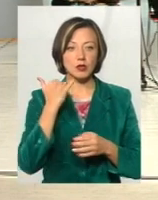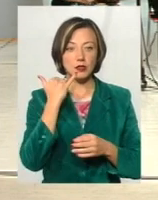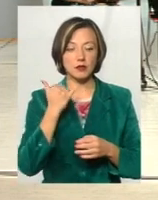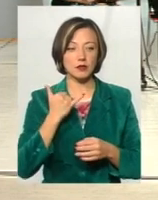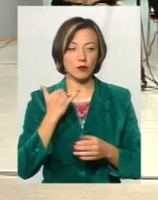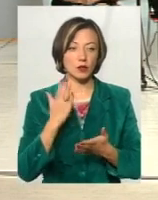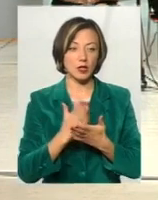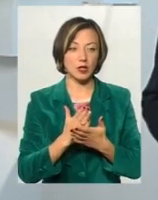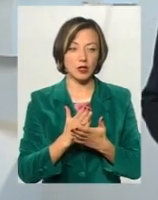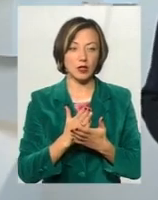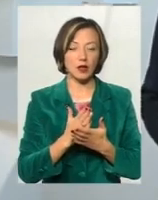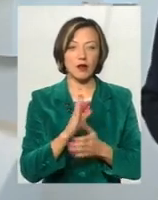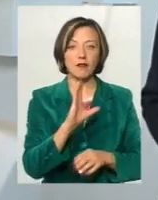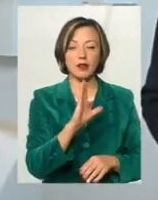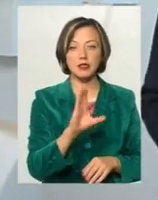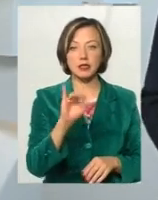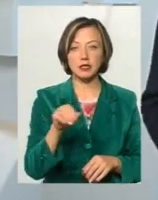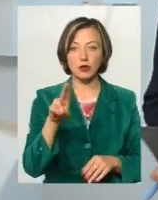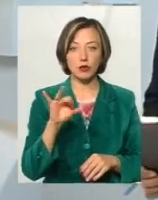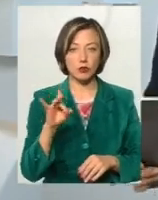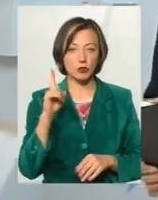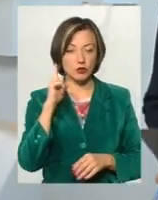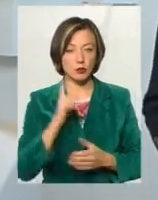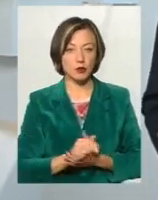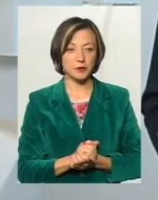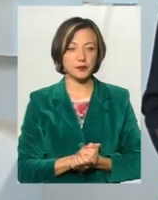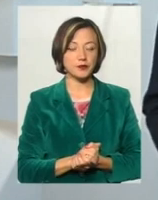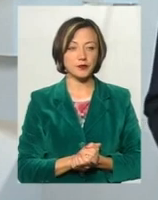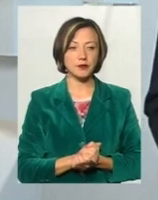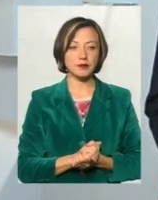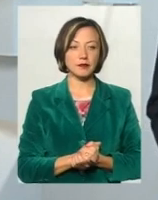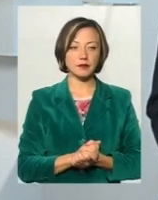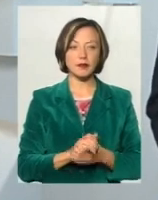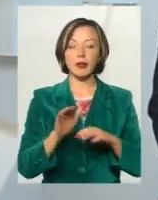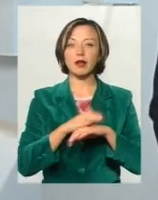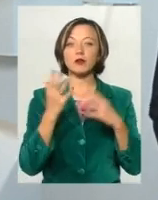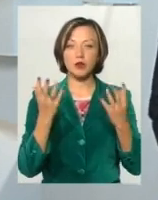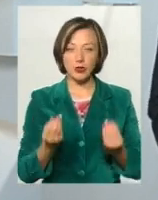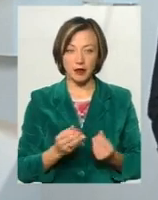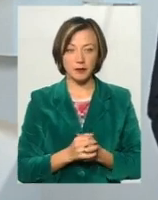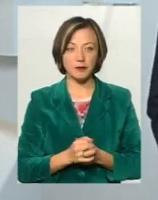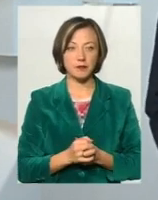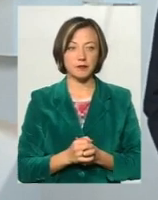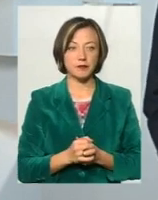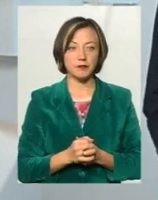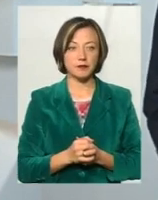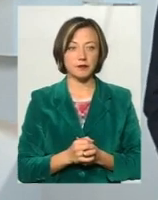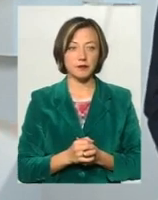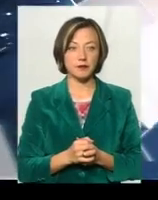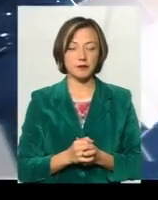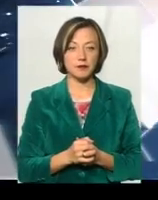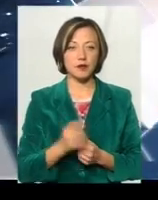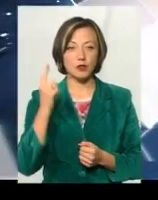просто на зв'язку є пан Василь Сидор, давайте його почуємо. Доброго дня, пане Василь, ви в ефірі. Ви нас чуєте?